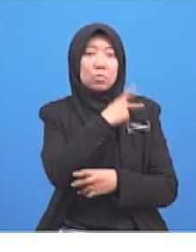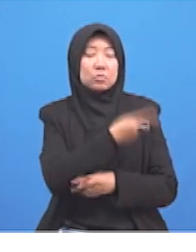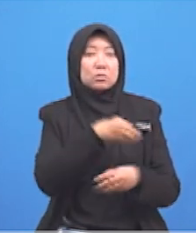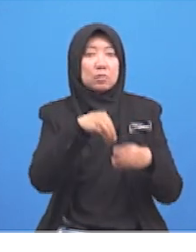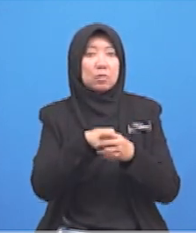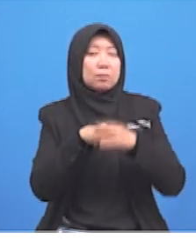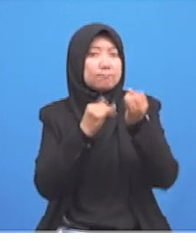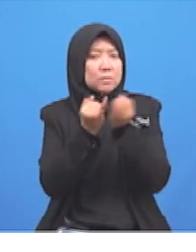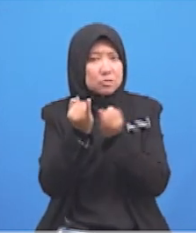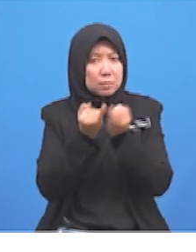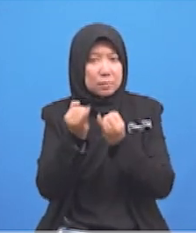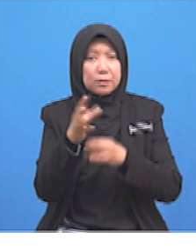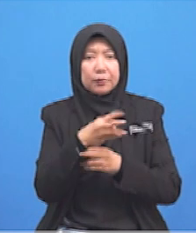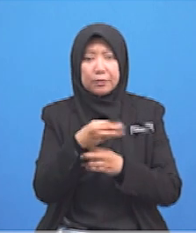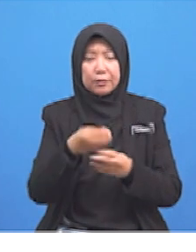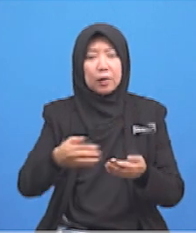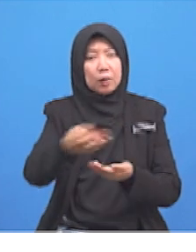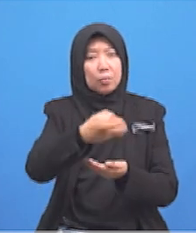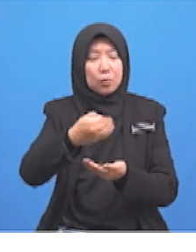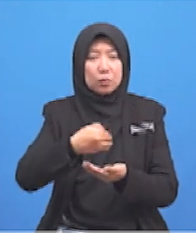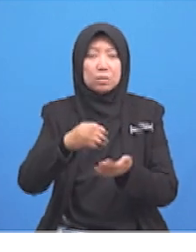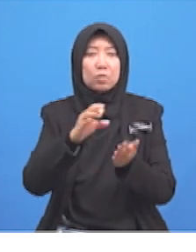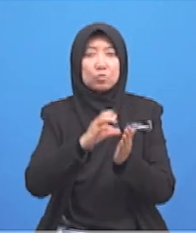dalam pentadbiran dan pungutan cukai.